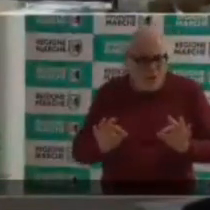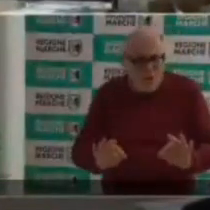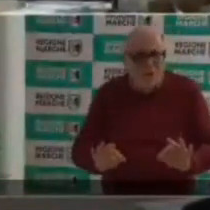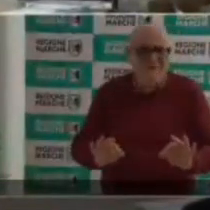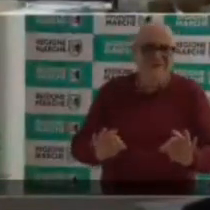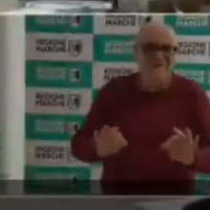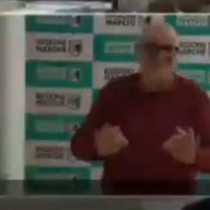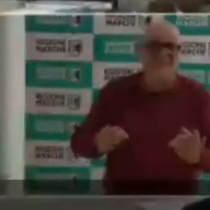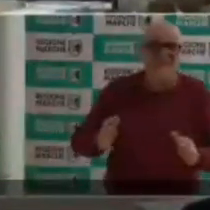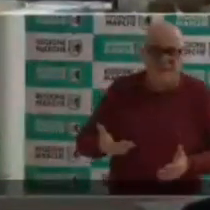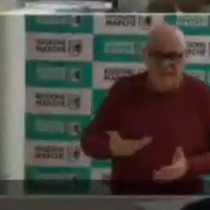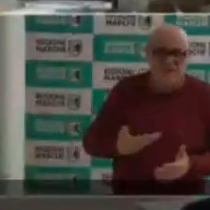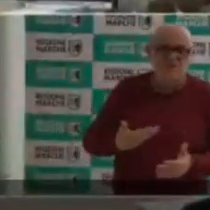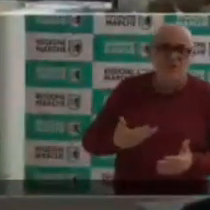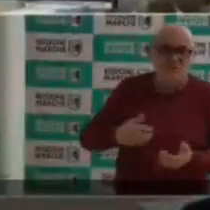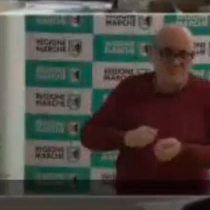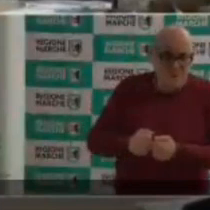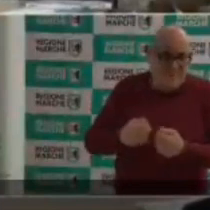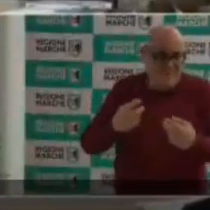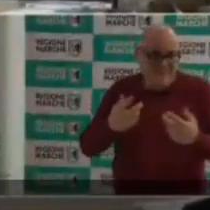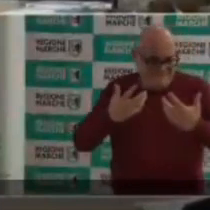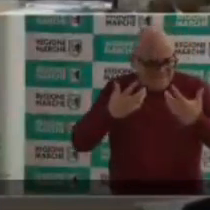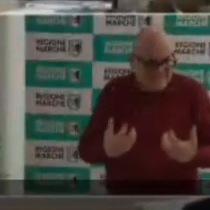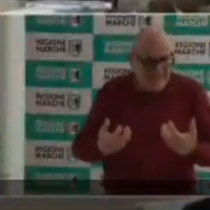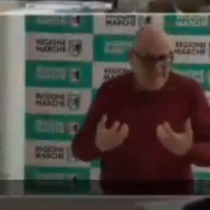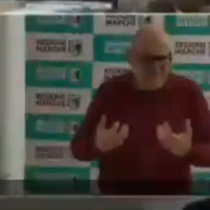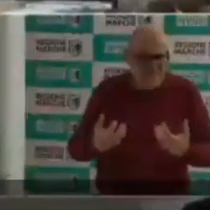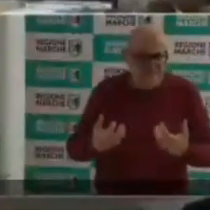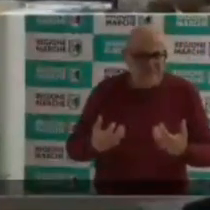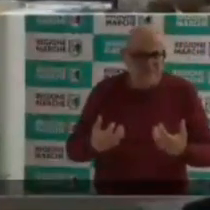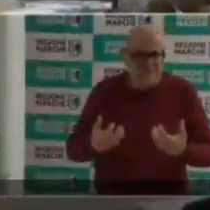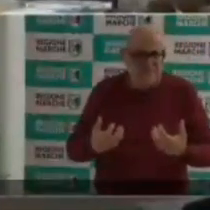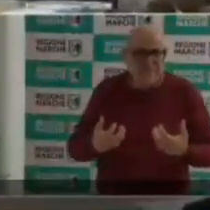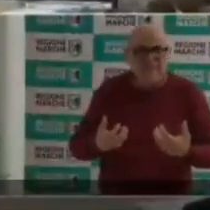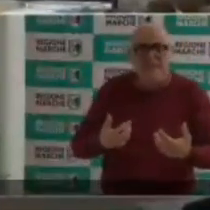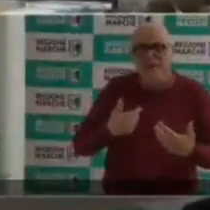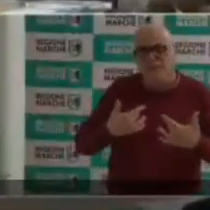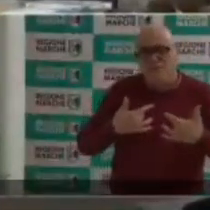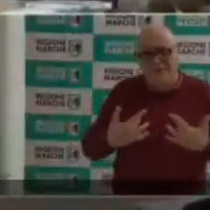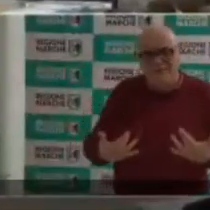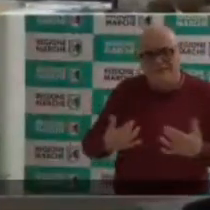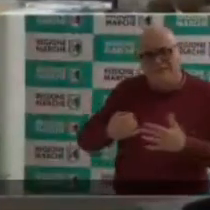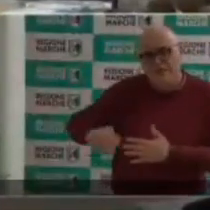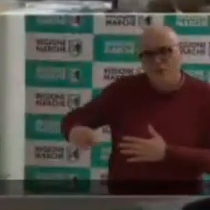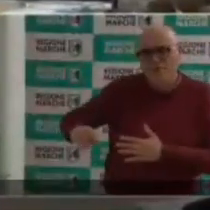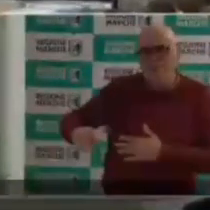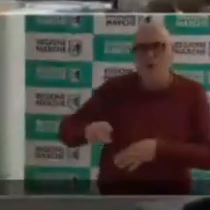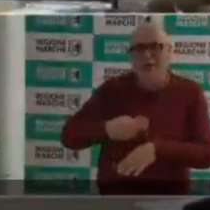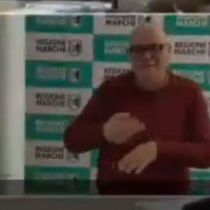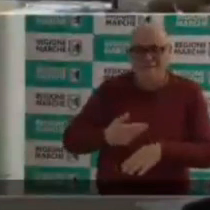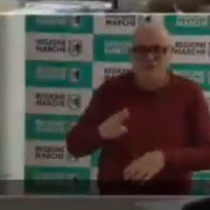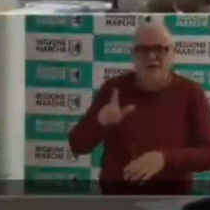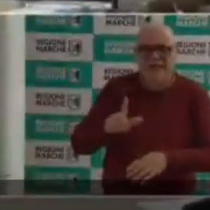ovvio che qualche problemino è stato un problema serio, perché poi veniamo anche di anni di chiusura. E l'ultimo ringraziamento sentito all'assessore Latini,